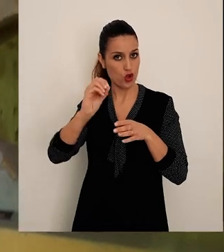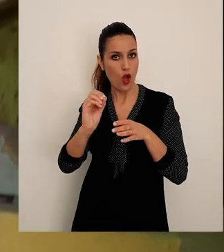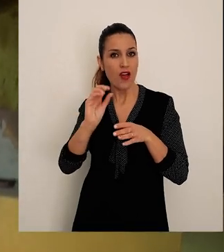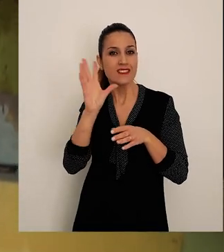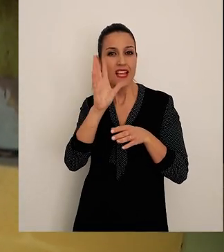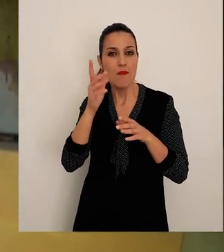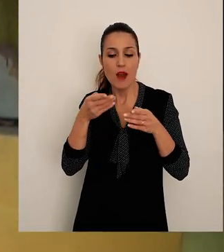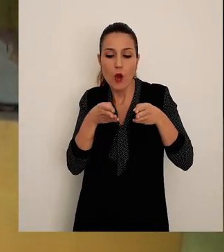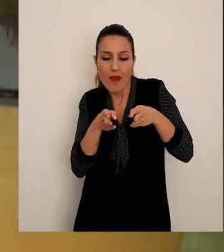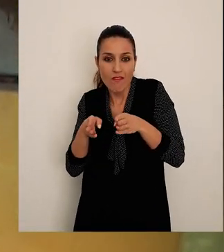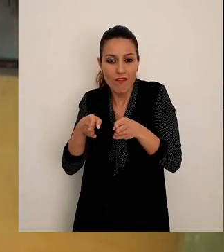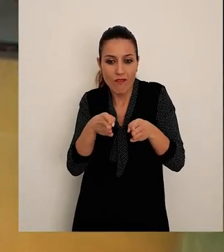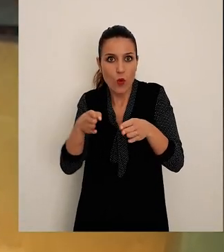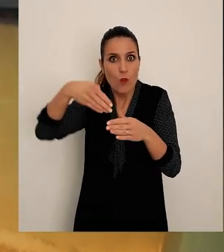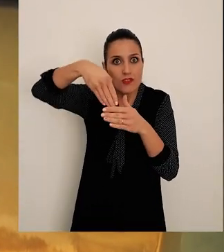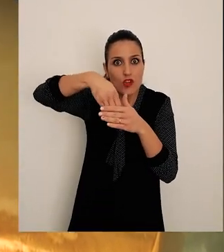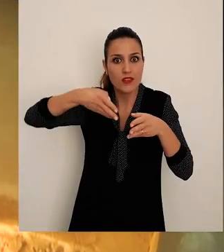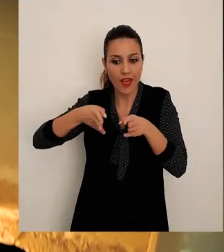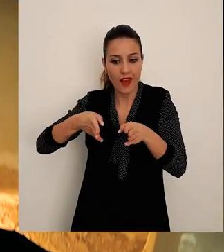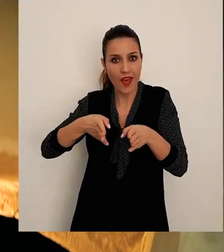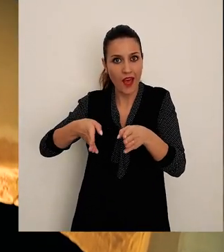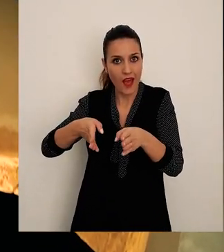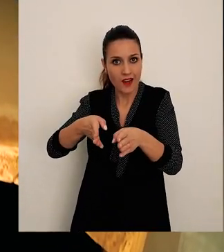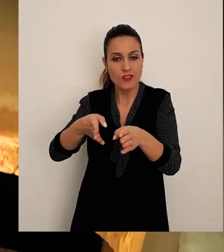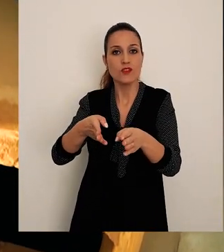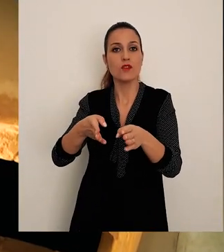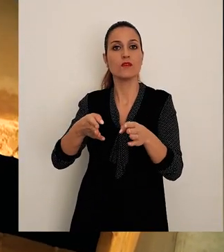essere presente uno stretto e lungo fiume sotterraneo.